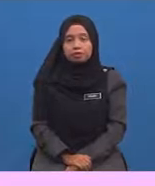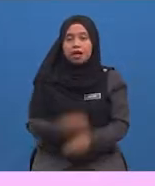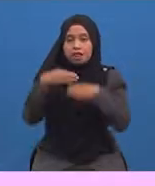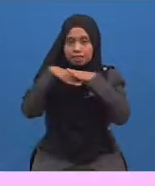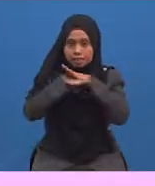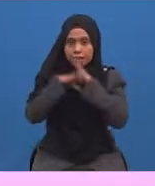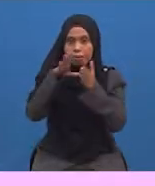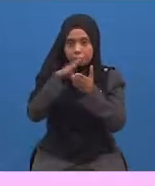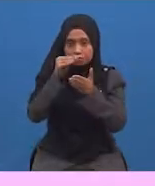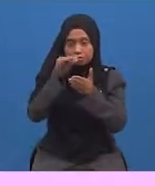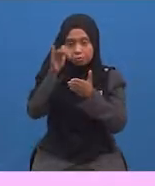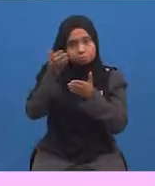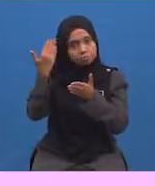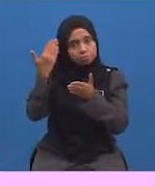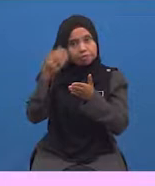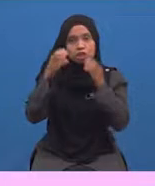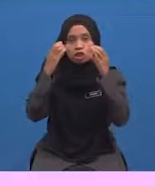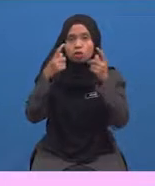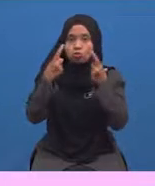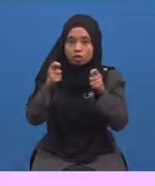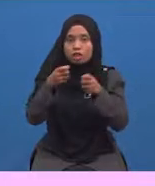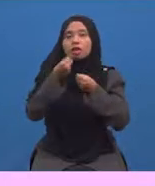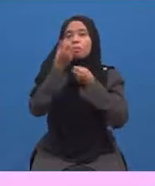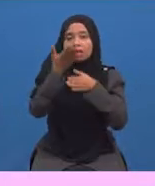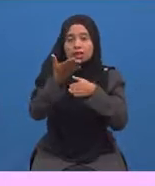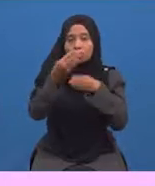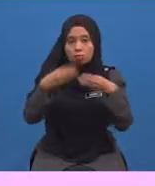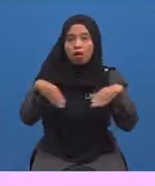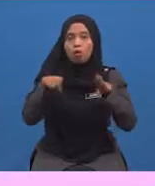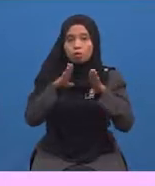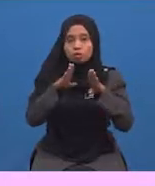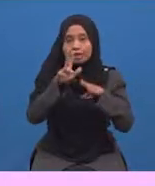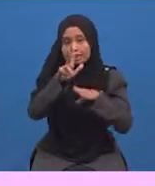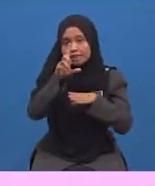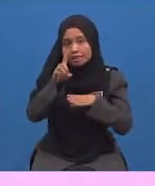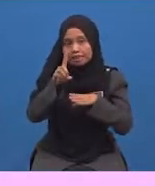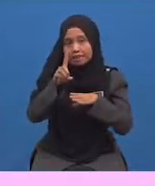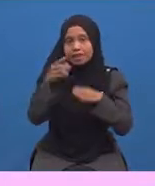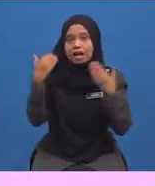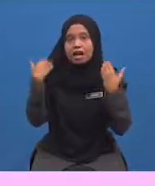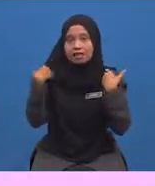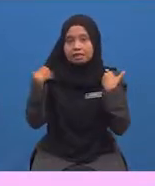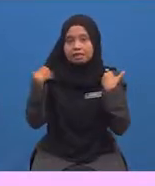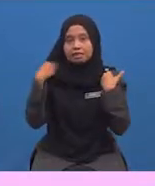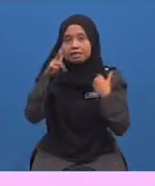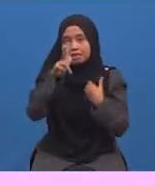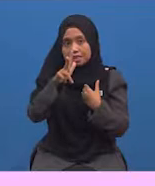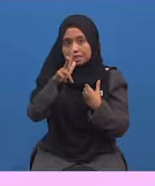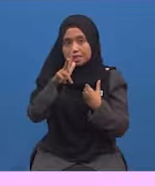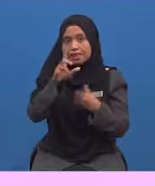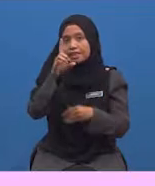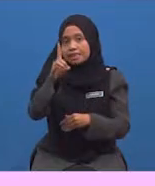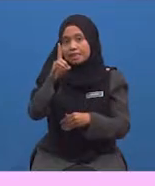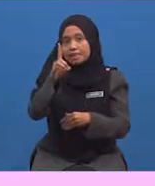Dalam pembelajaran yang lepas, cikgu telah nyatakan bahawa 3D mengandungi 3